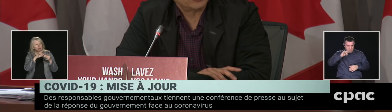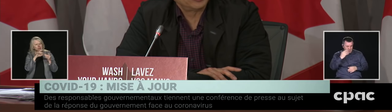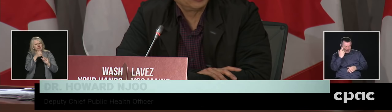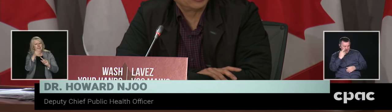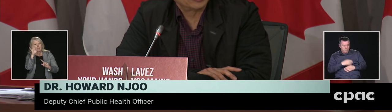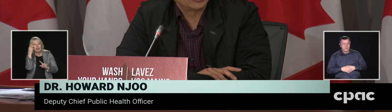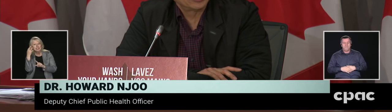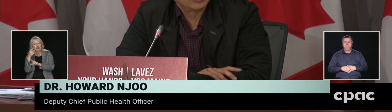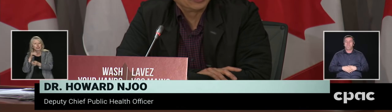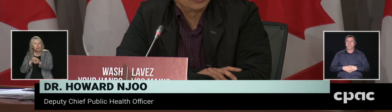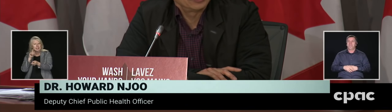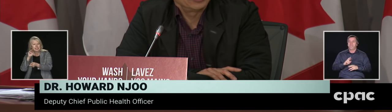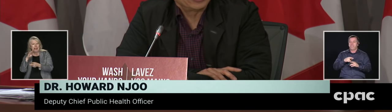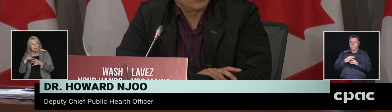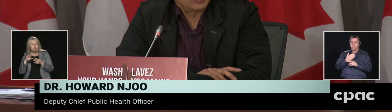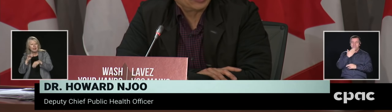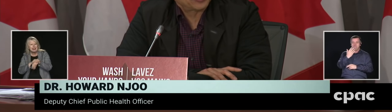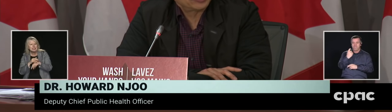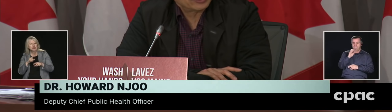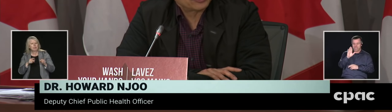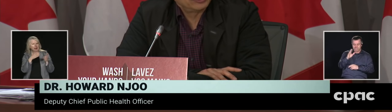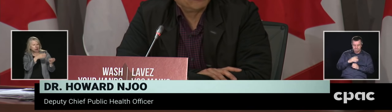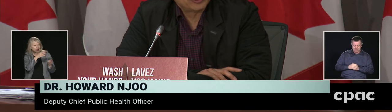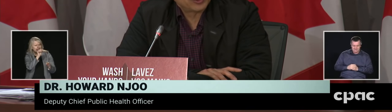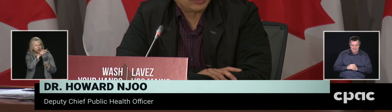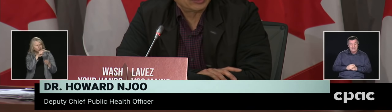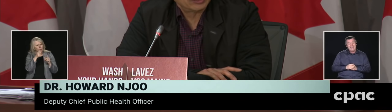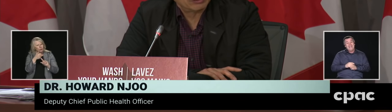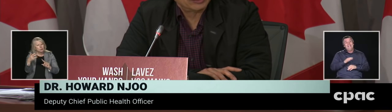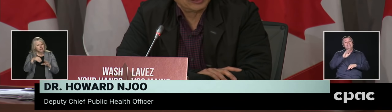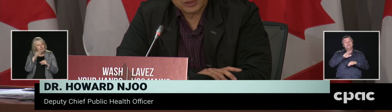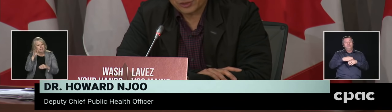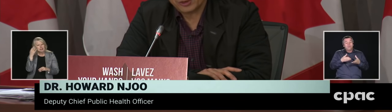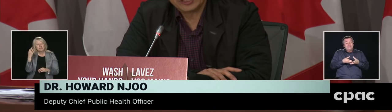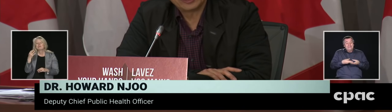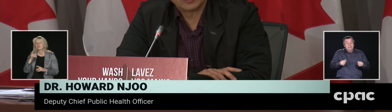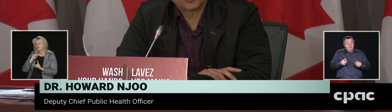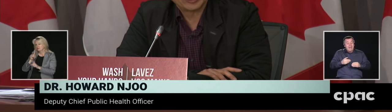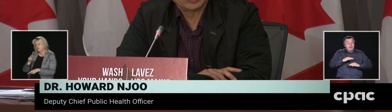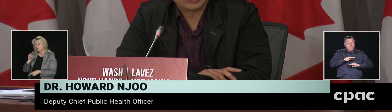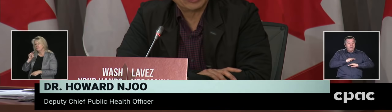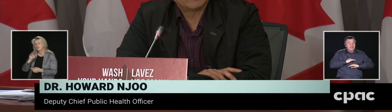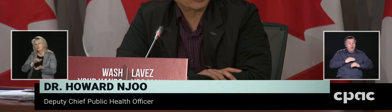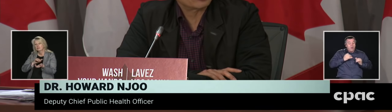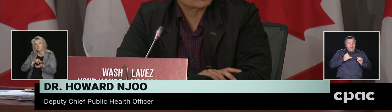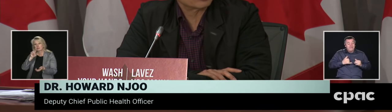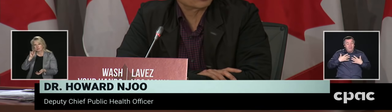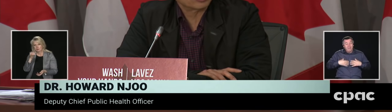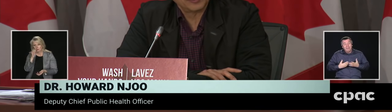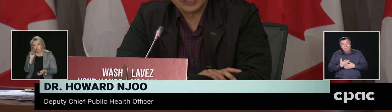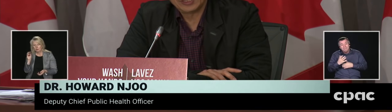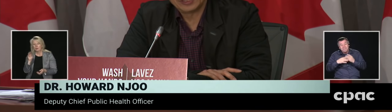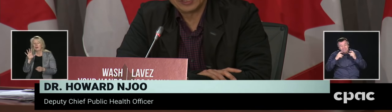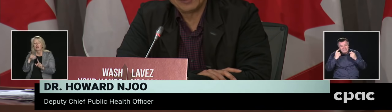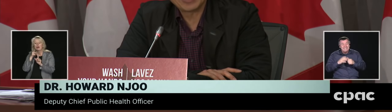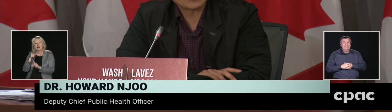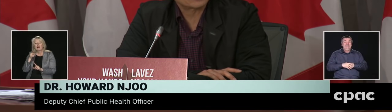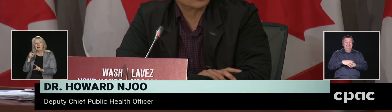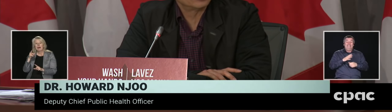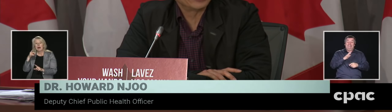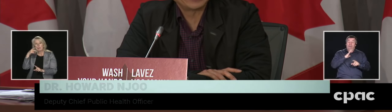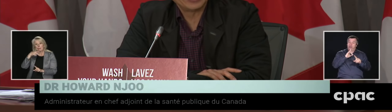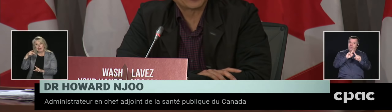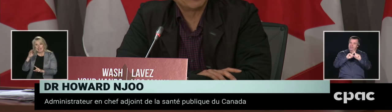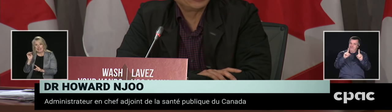question de, comme on dit, de l'équipement de protection individuelle, on a déjà souligné le point qu'il y a une différence entre, comme on dit, les